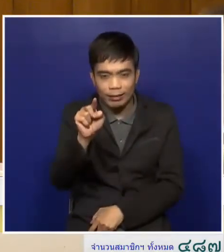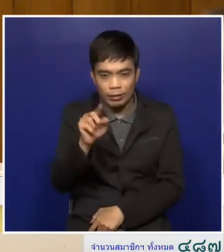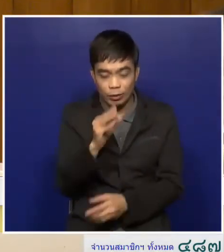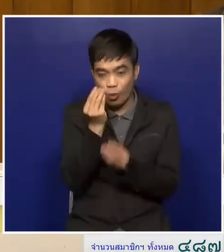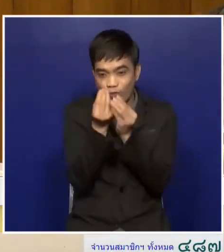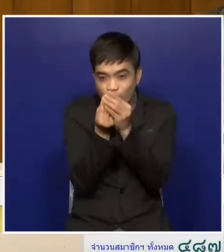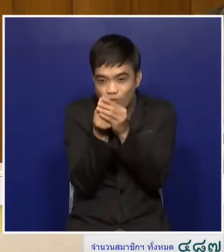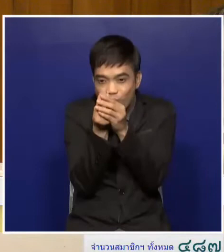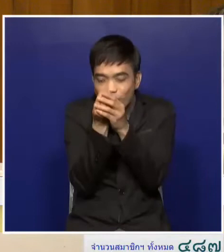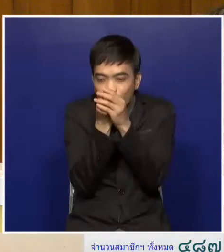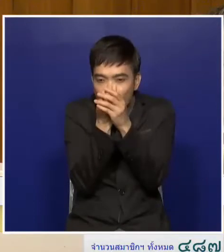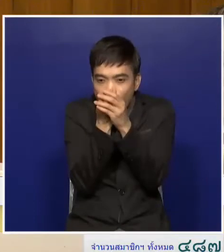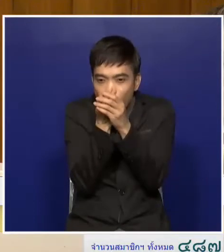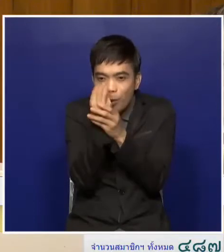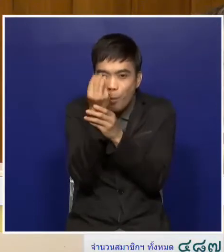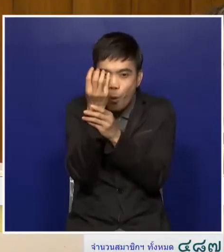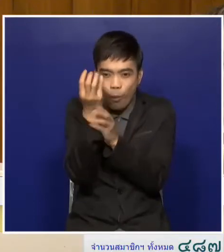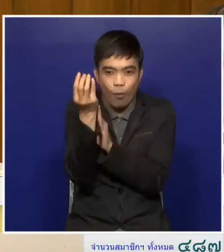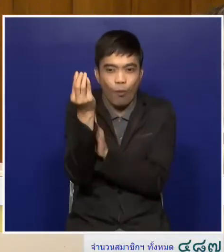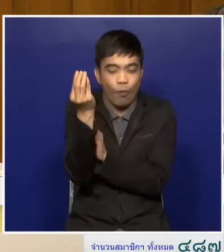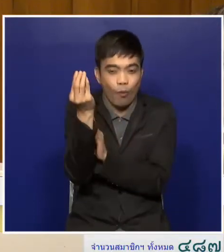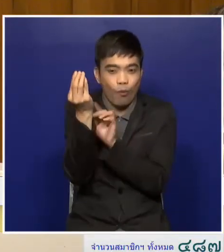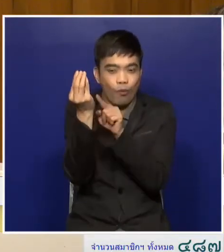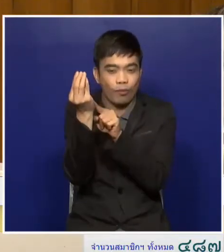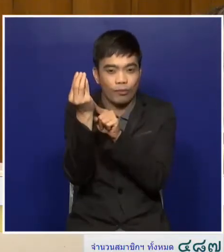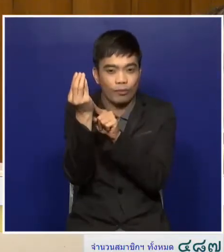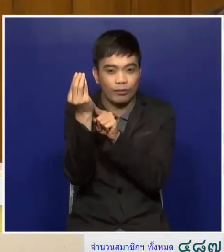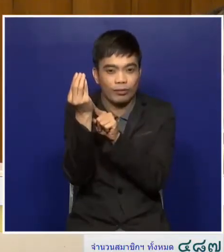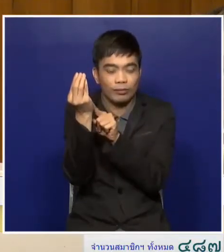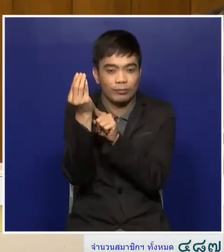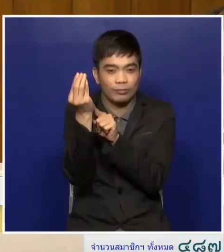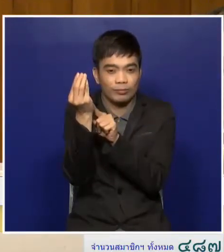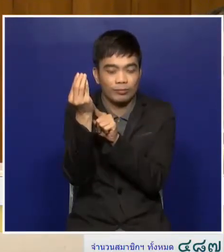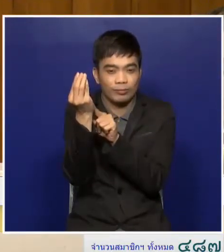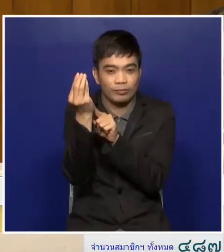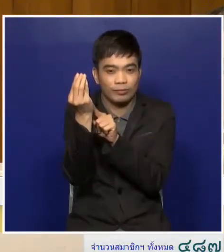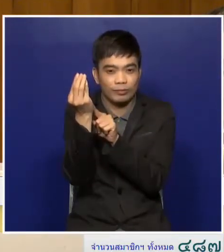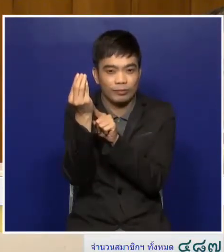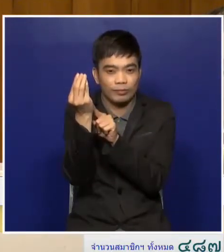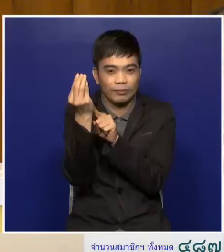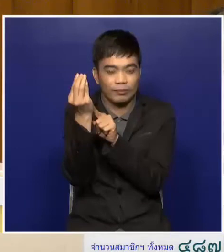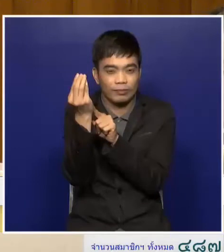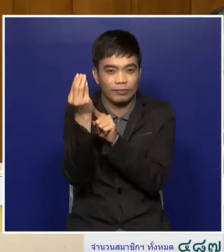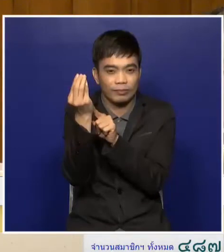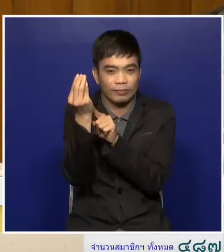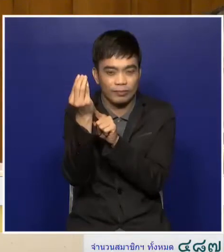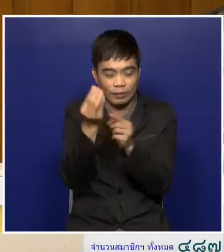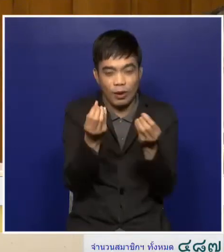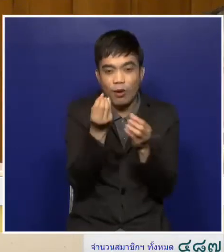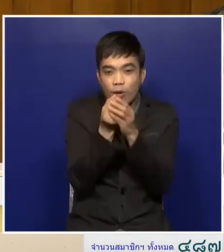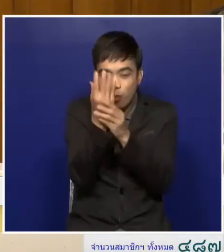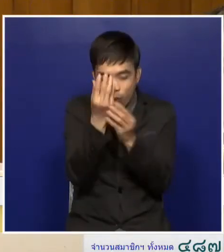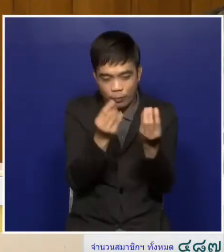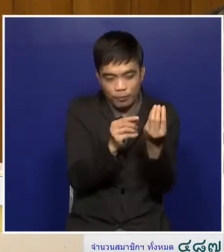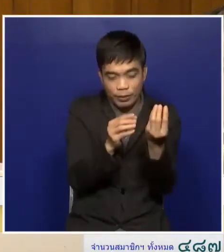ดอก เมื่อกี้ตองย้ำวเปชอดอกอีทีนึงการที่แยกกันชากับกนชง ถ้าเรากำ